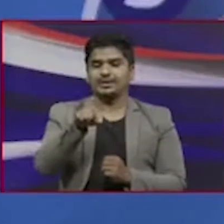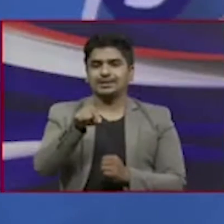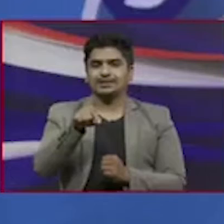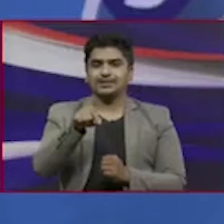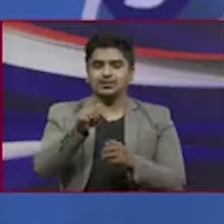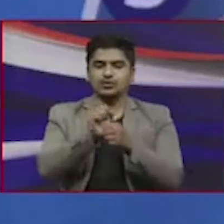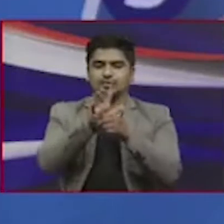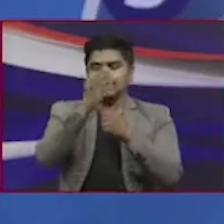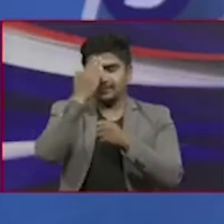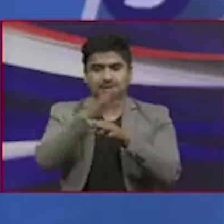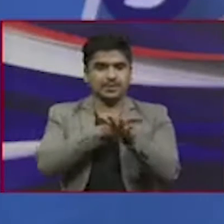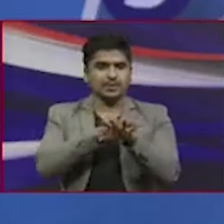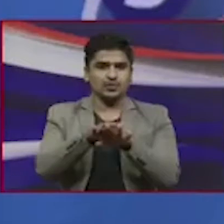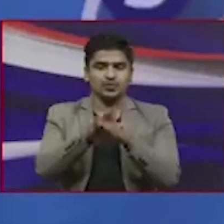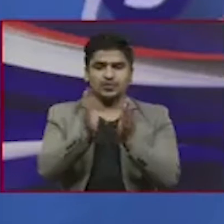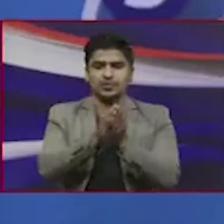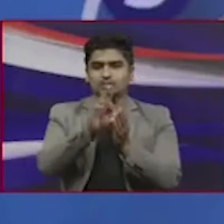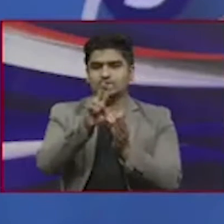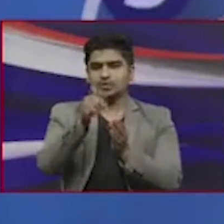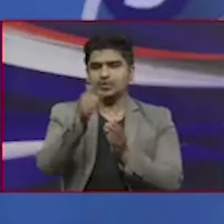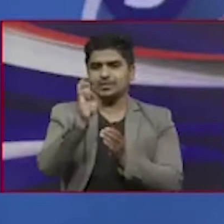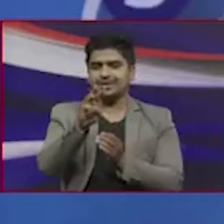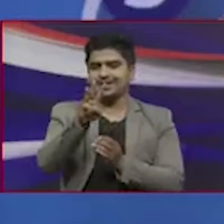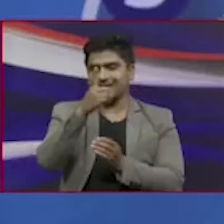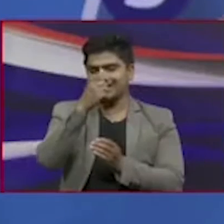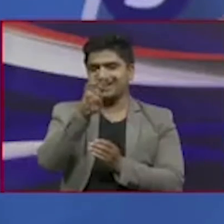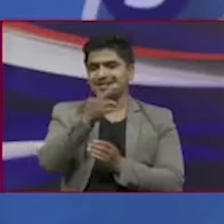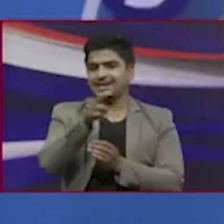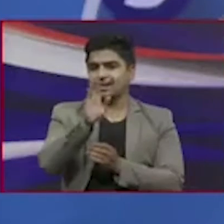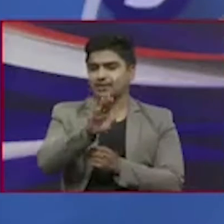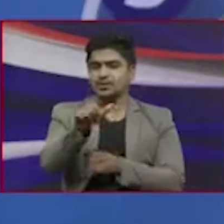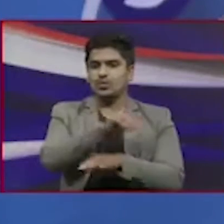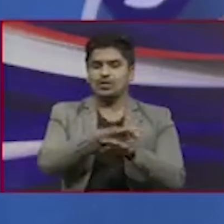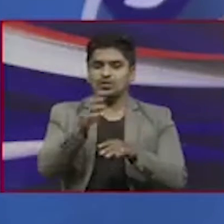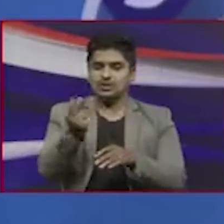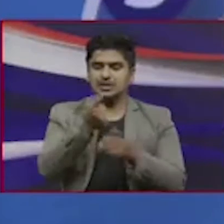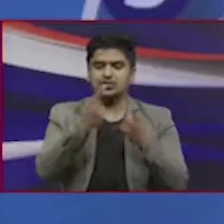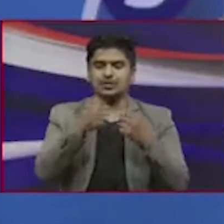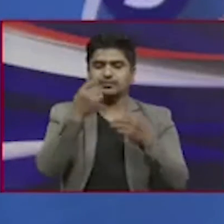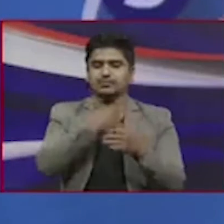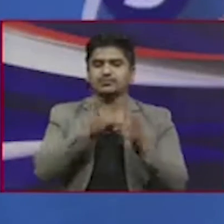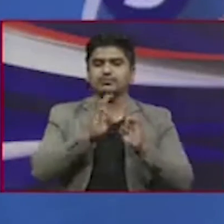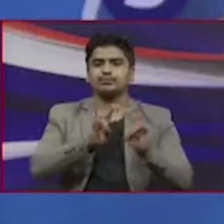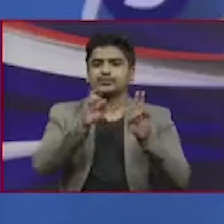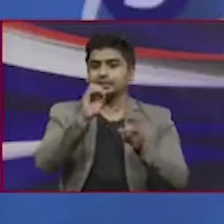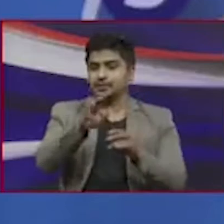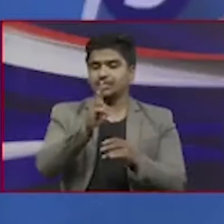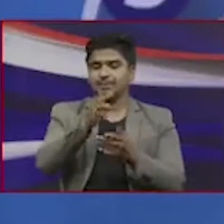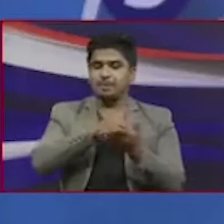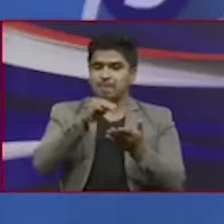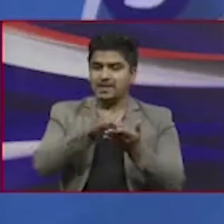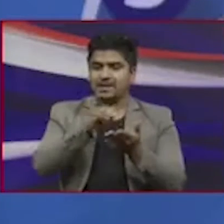रहेका सक्रिय संक्रमितहरू कुल 26,303 हुनुहुन्छ। उहाँहरूको शीघ्र स्वास्थ्य लाभको हामी कामना गरौँ। त्यसमध्ये